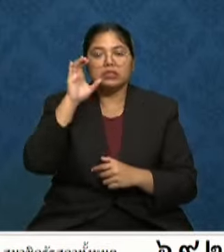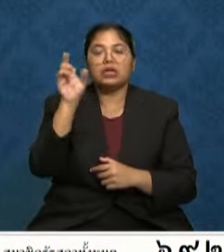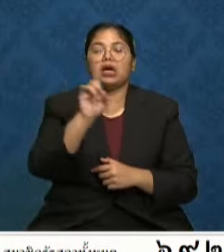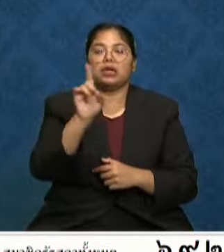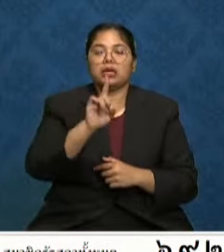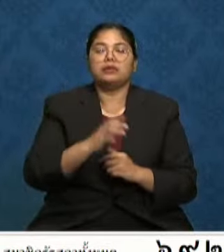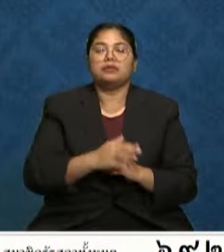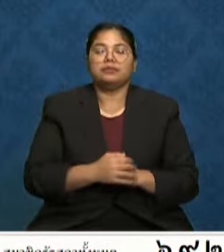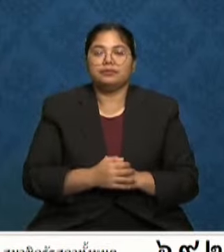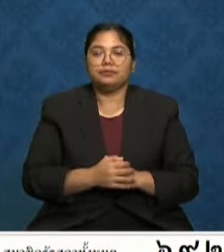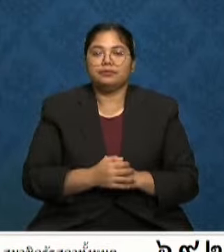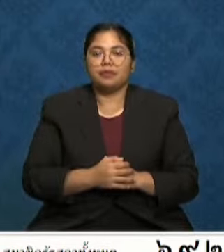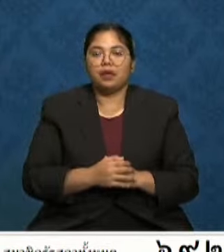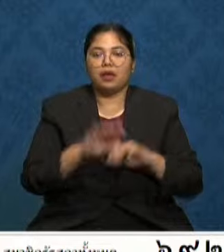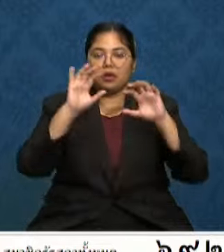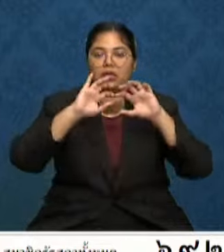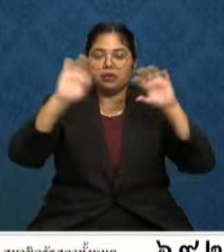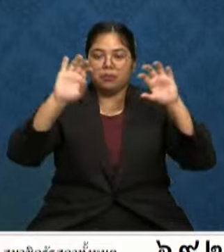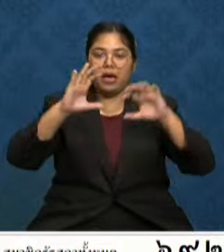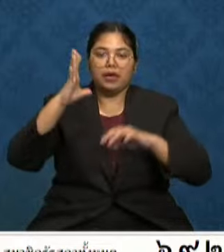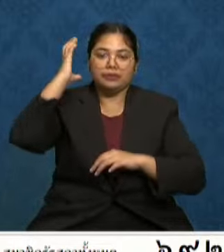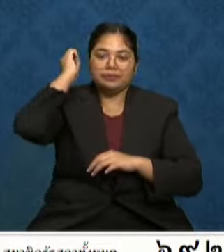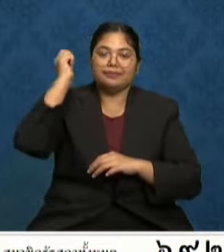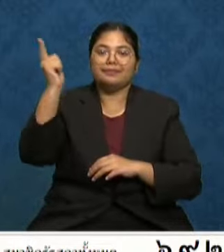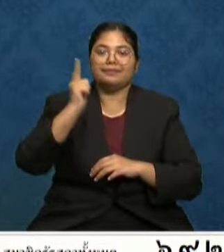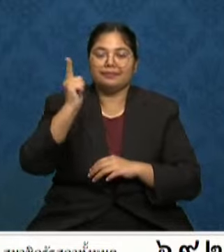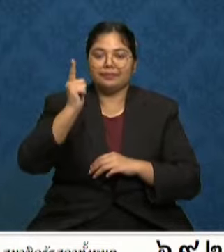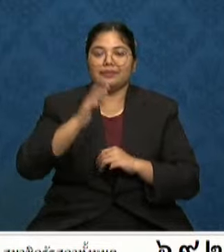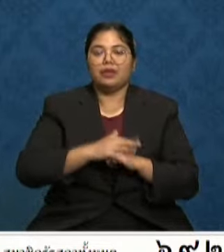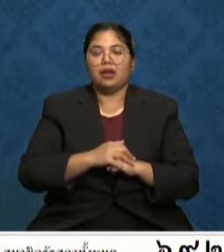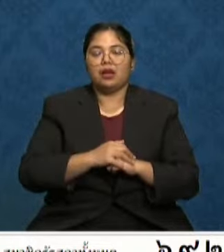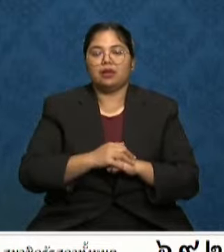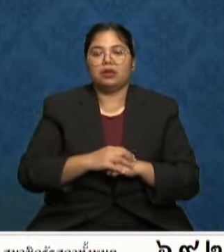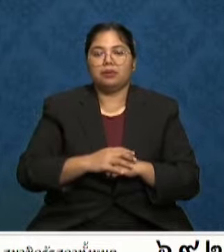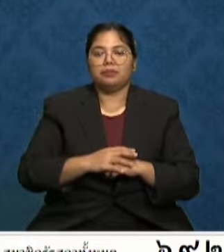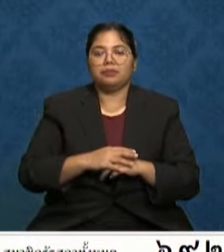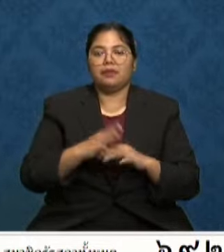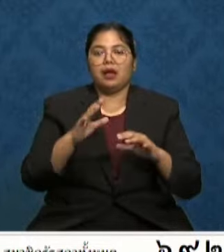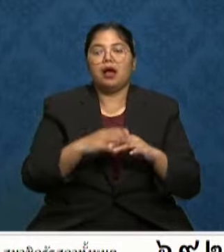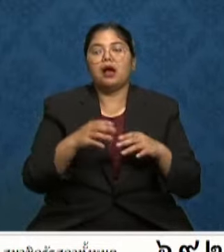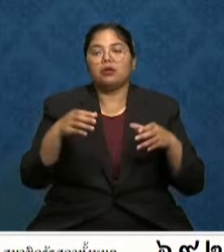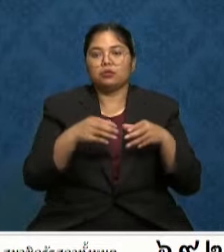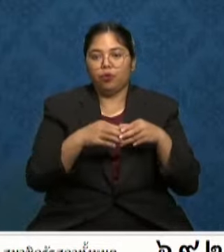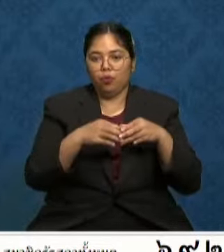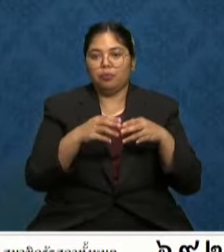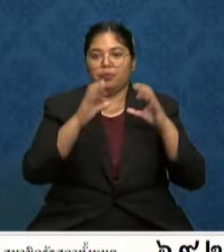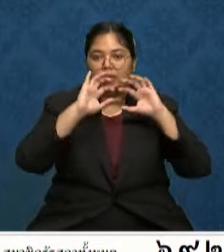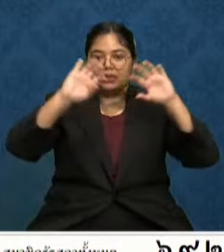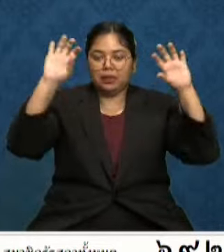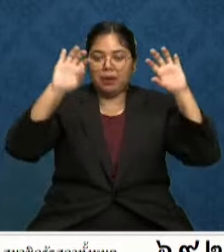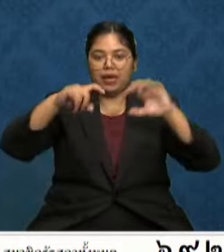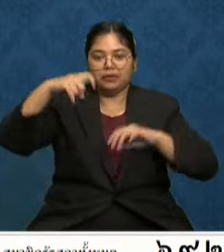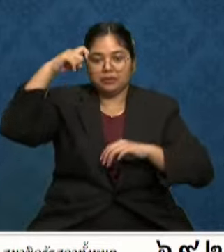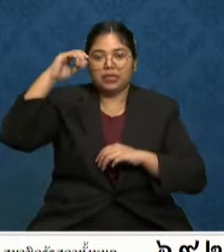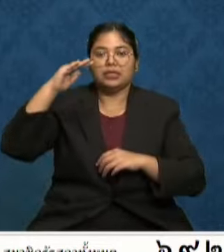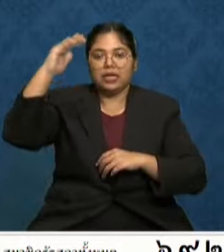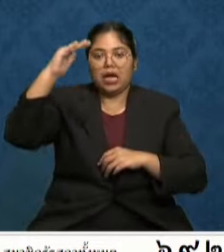า รฐบาลแผลทองทานกัรฐบลเศษฐานี่จะไม่เหอนกัสัทเดีว